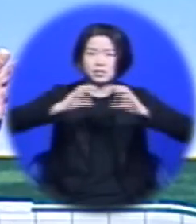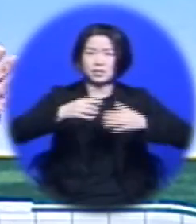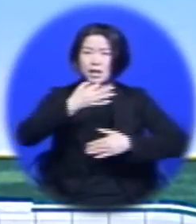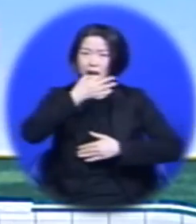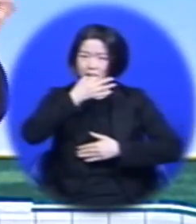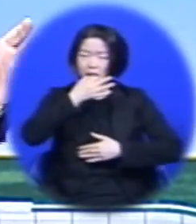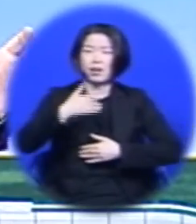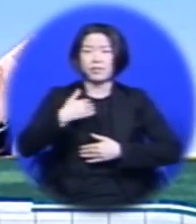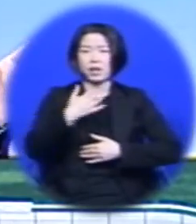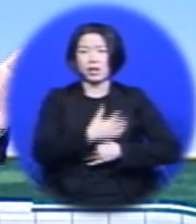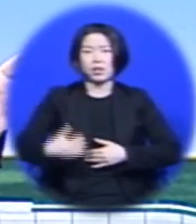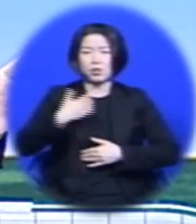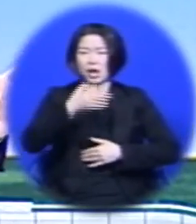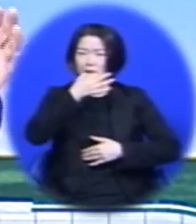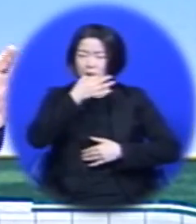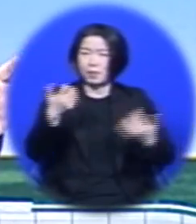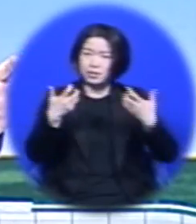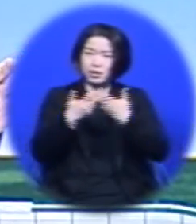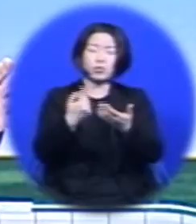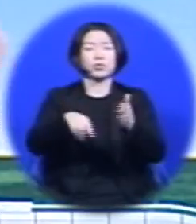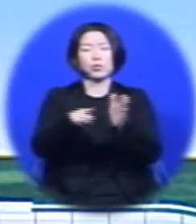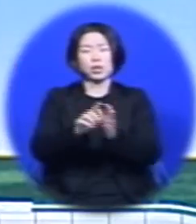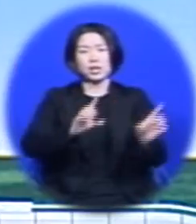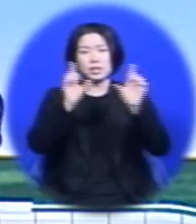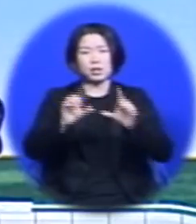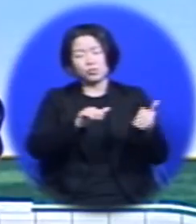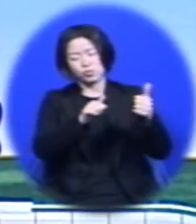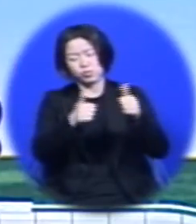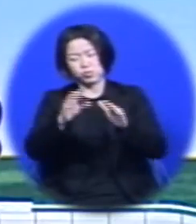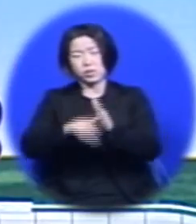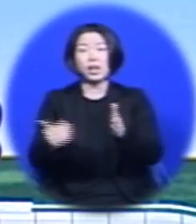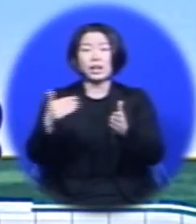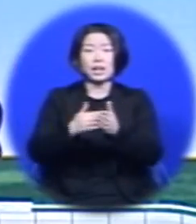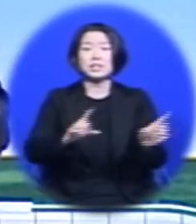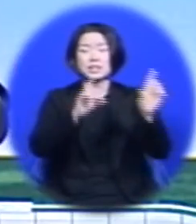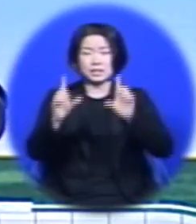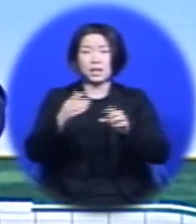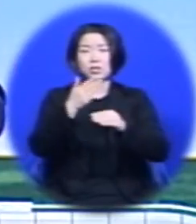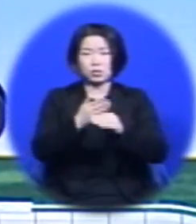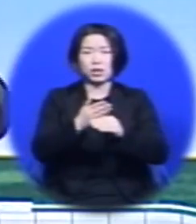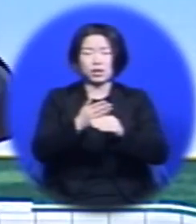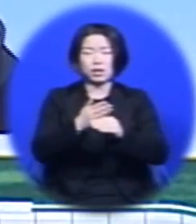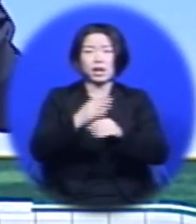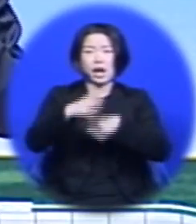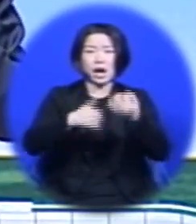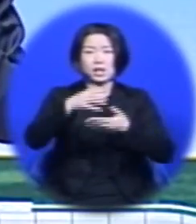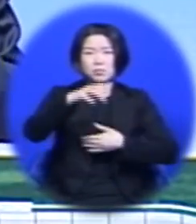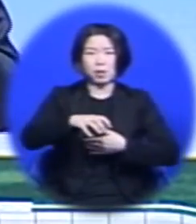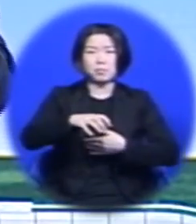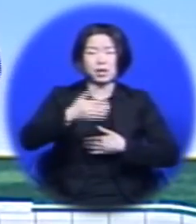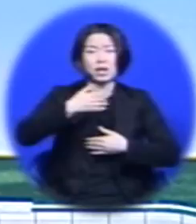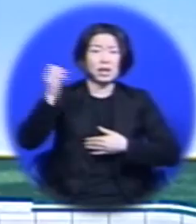내 육신의 욕망을 채우기 위한 삶을 죽을 때까지 살다가 그리고 하나님 앞에